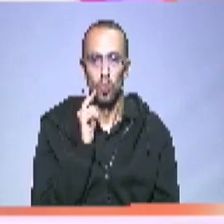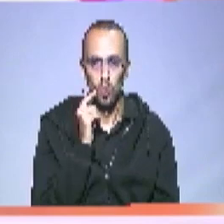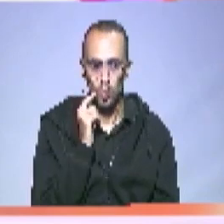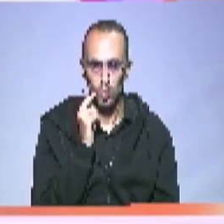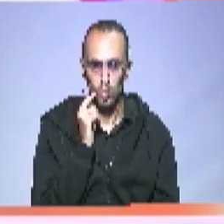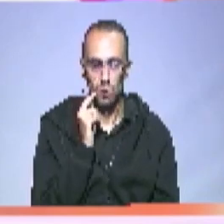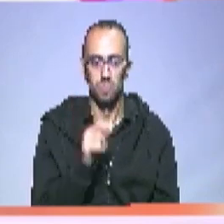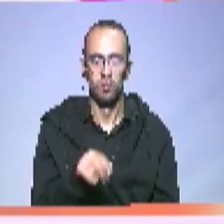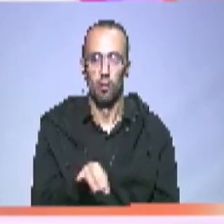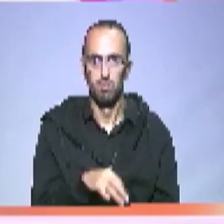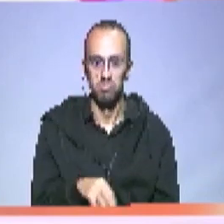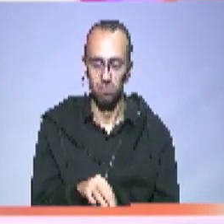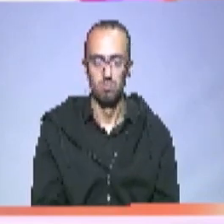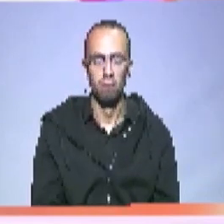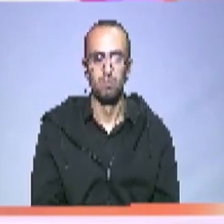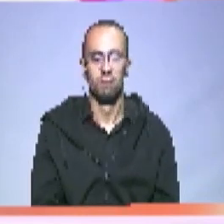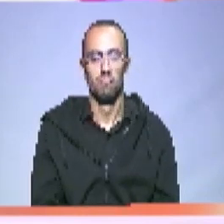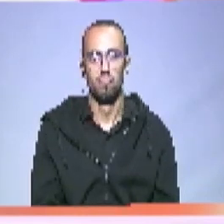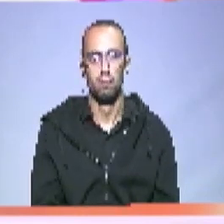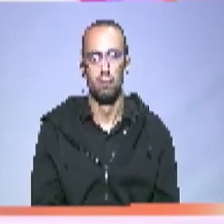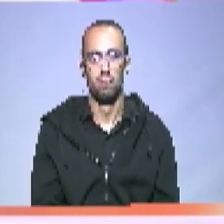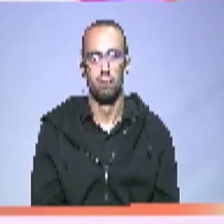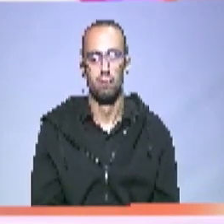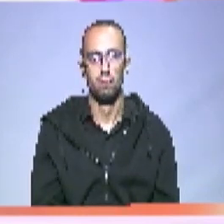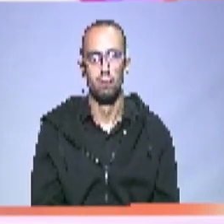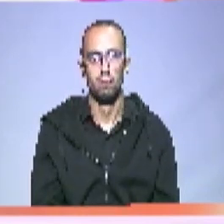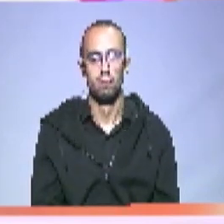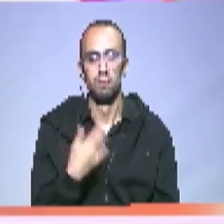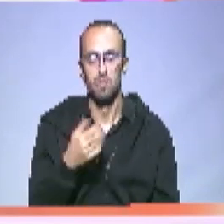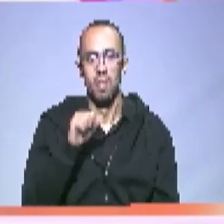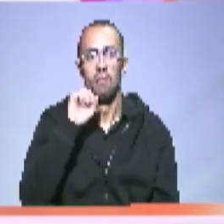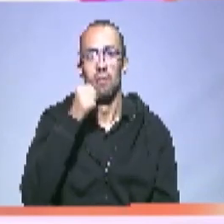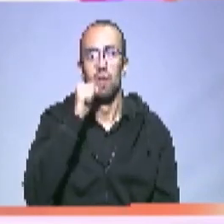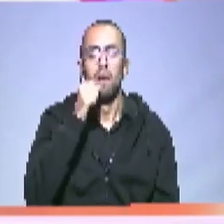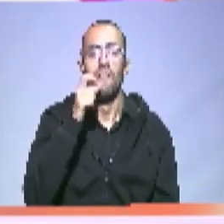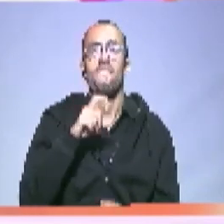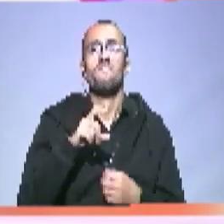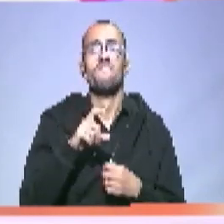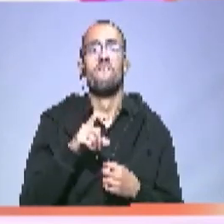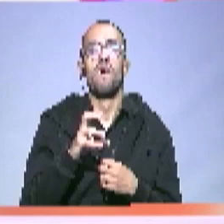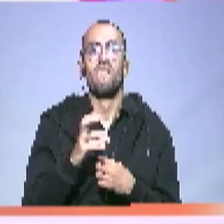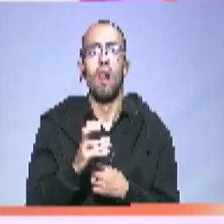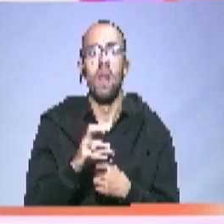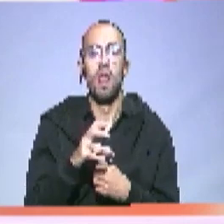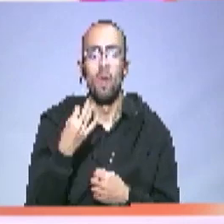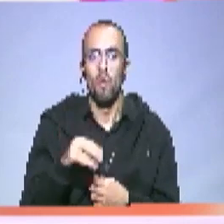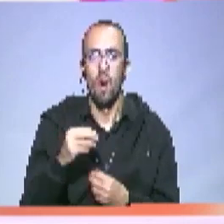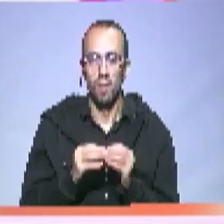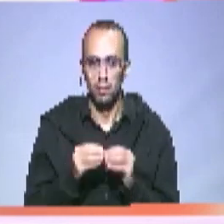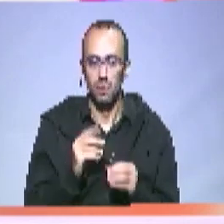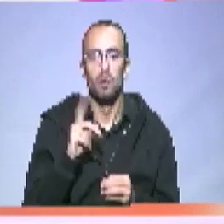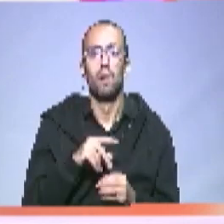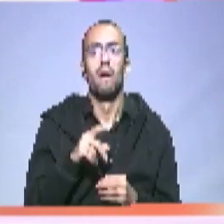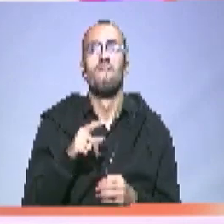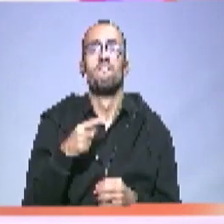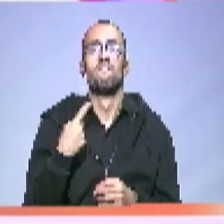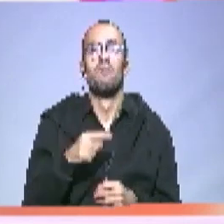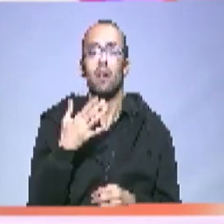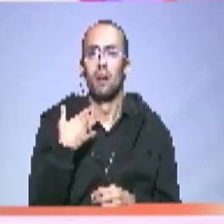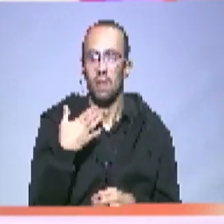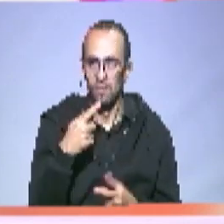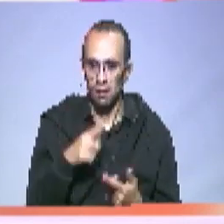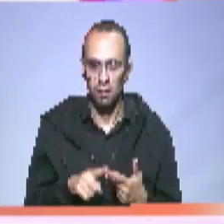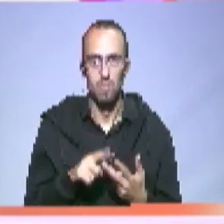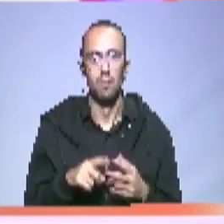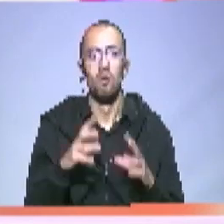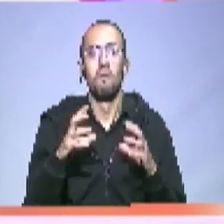شيف؟ وسكر. السكر. تمام. معانا جزر، معانا فلفل الوان، معانا فلفل اخضر وحراق، معانا